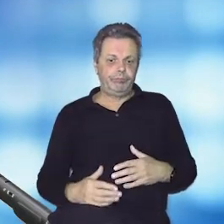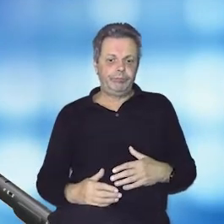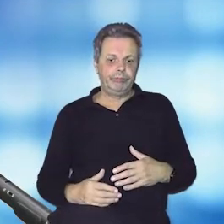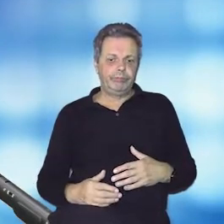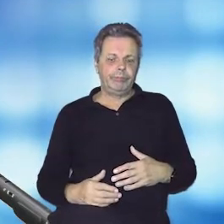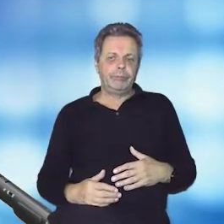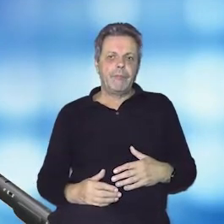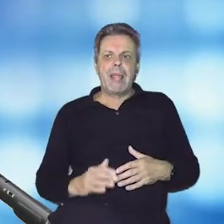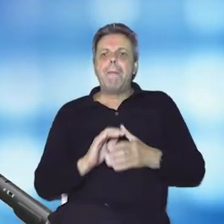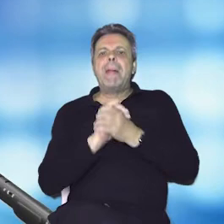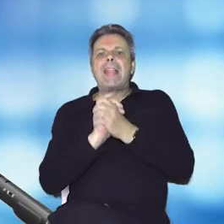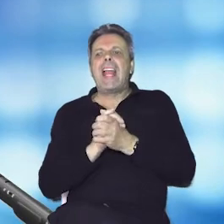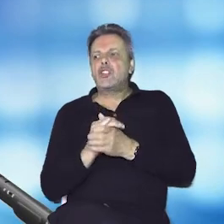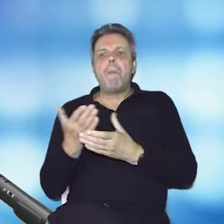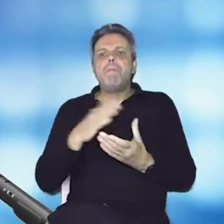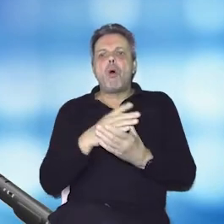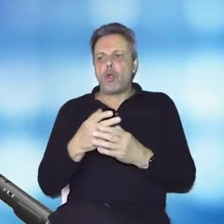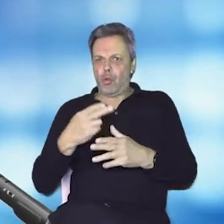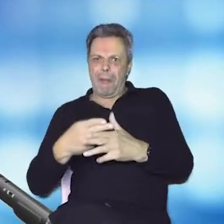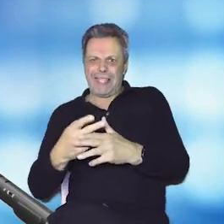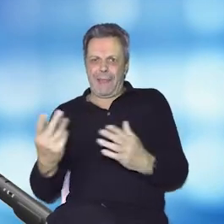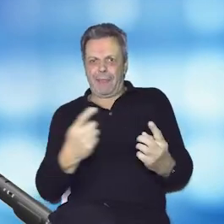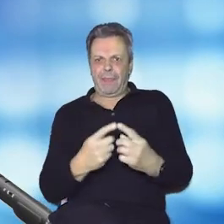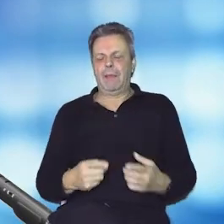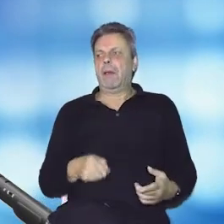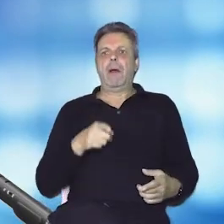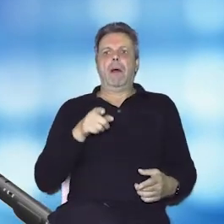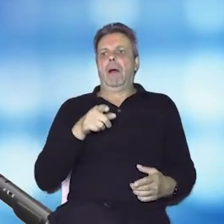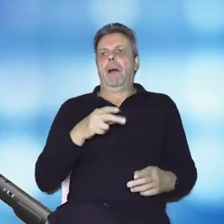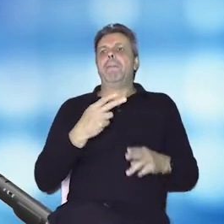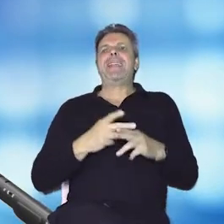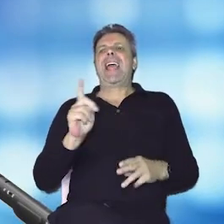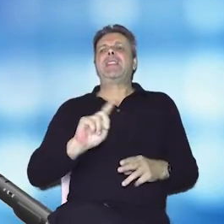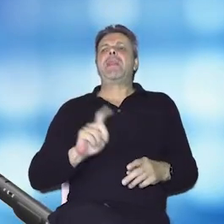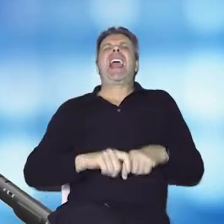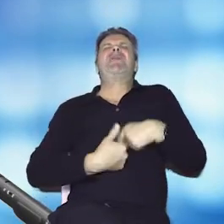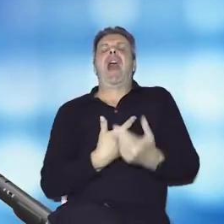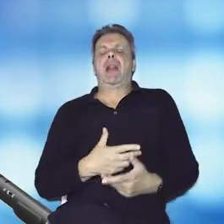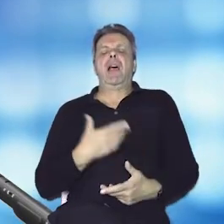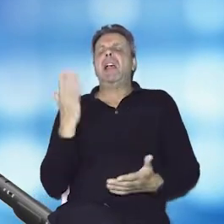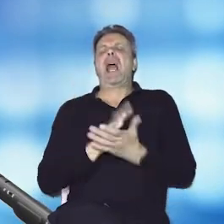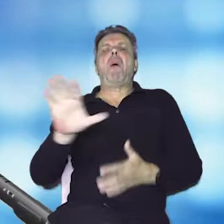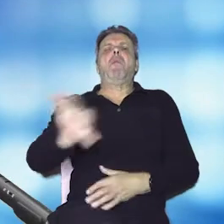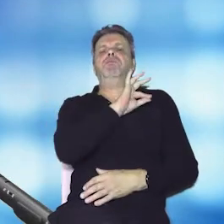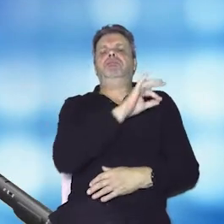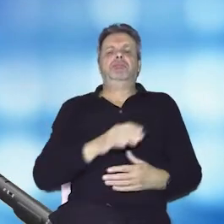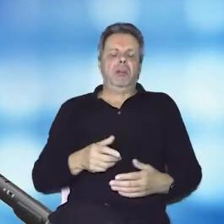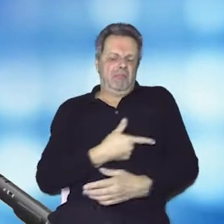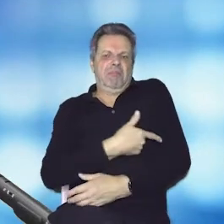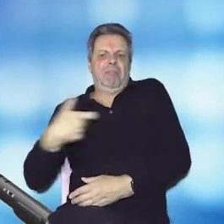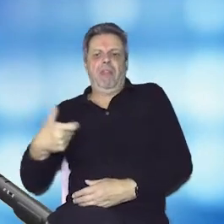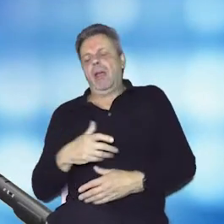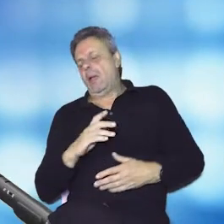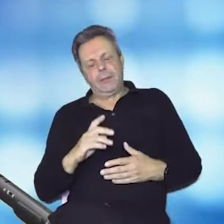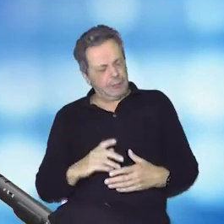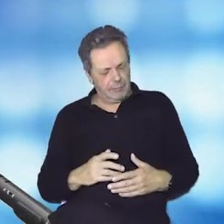u nekakvom prijateljskom odnosu s pacijentom. Dakle, pacijent nije stvar, mi ne radimo to da uzmemo materijal od njega, mi cijelo vrijeme,